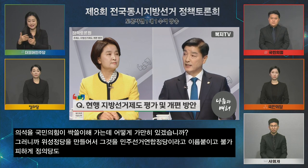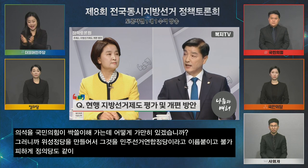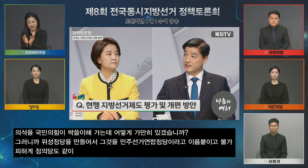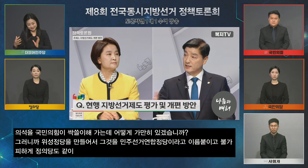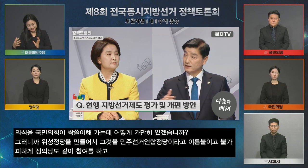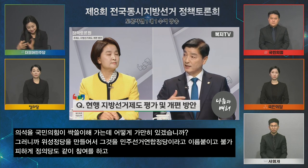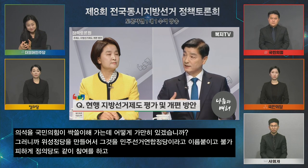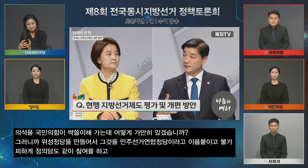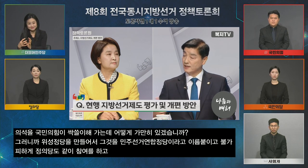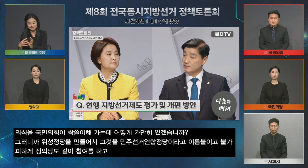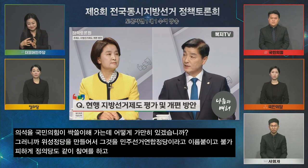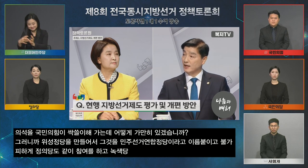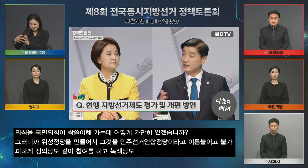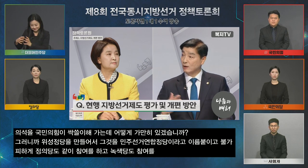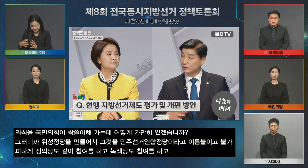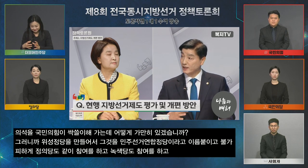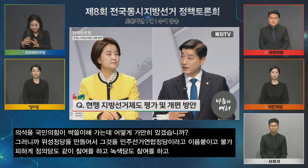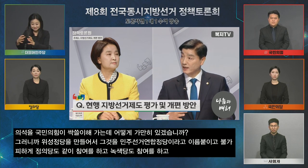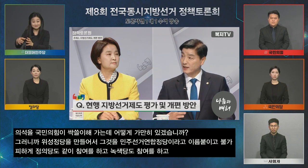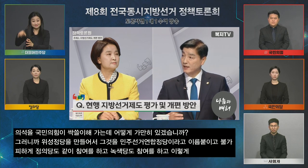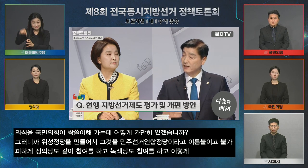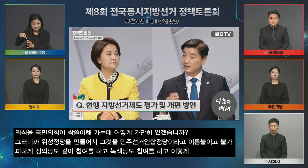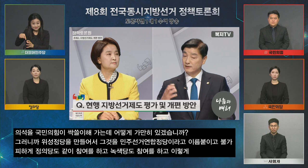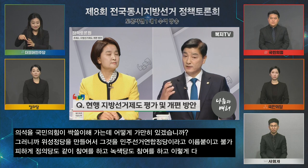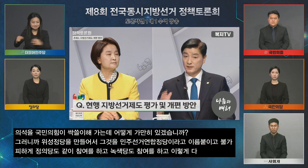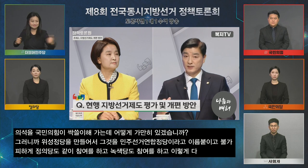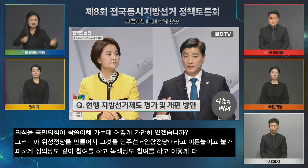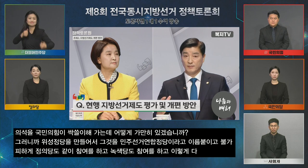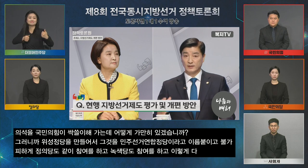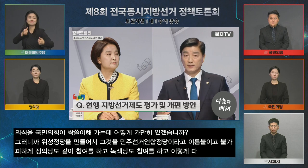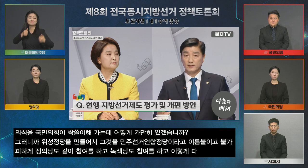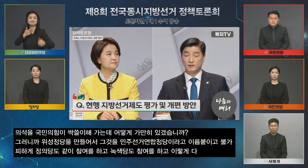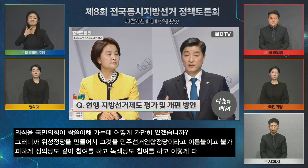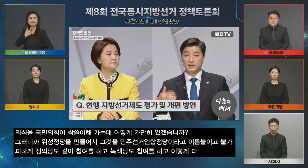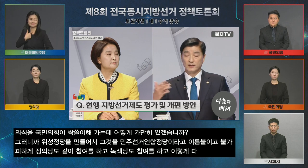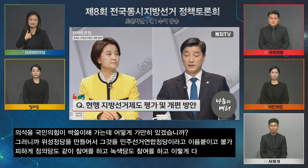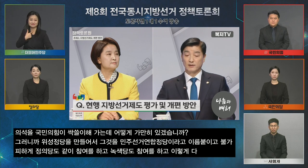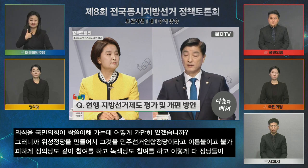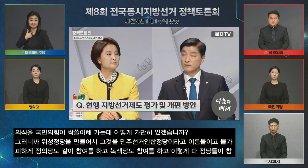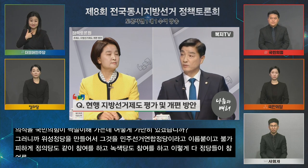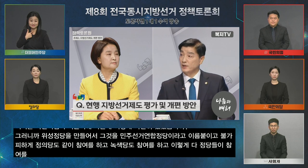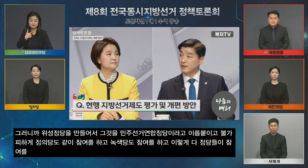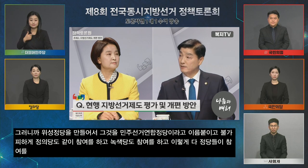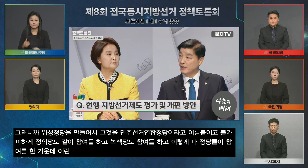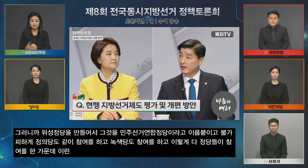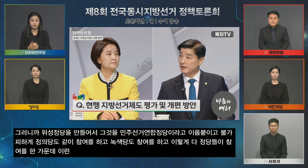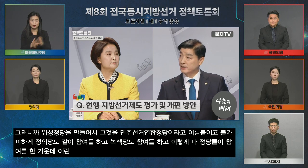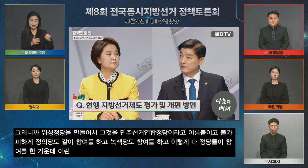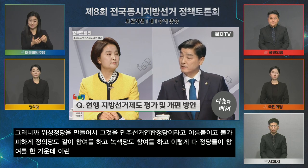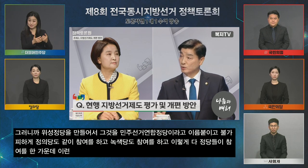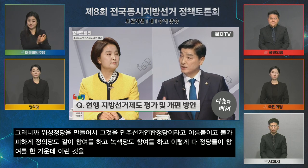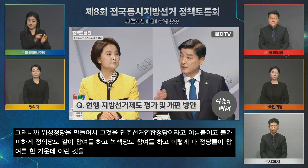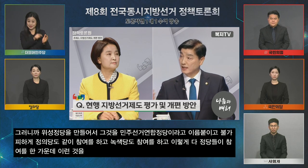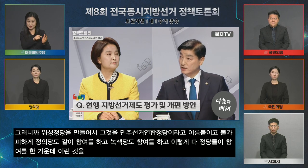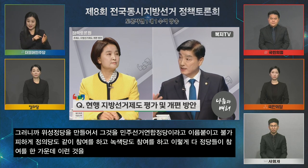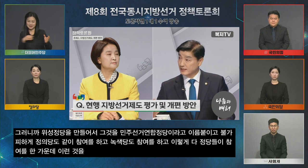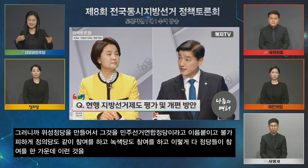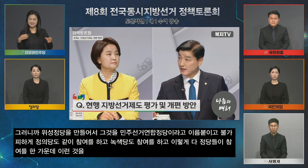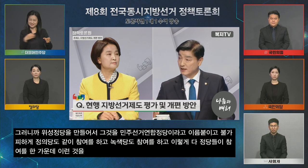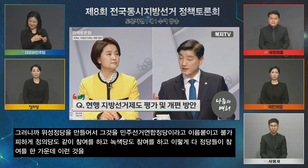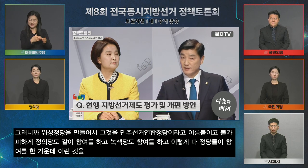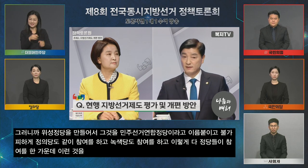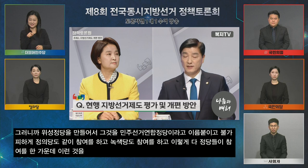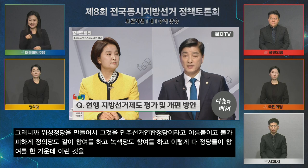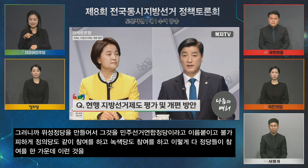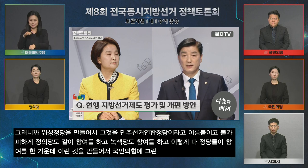이렇게 다 제정당들이 참여를 한 가운데 이런 것을 만들어서 국민의힘에 그런 조치에 대처를